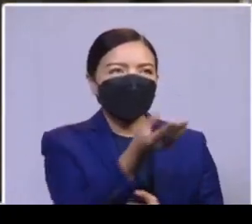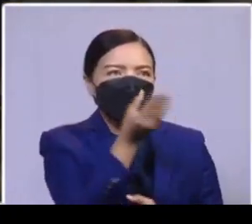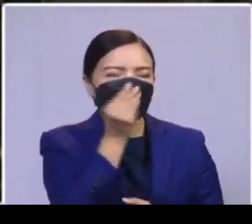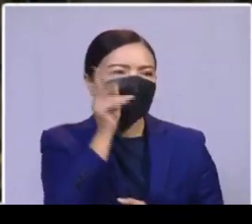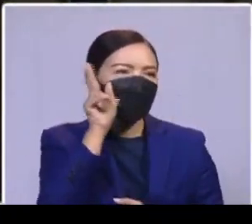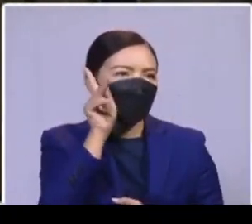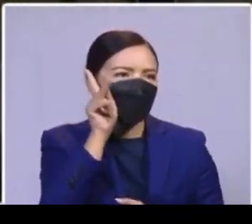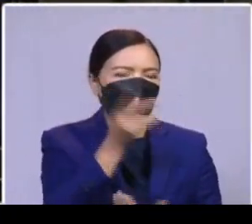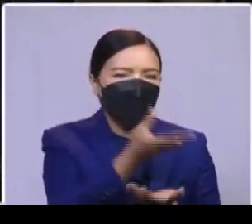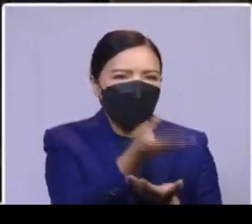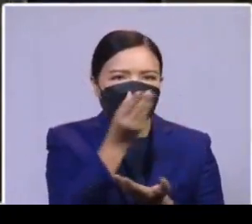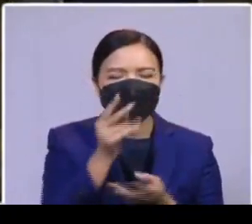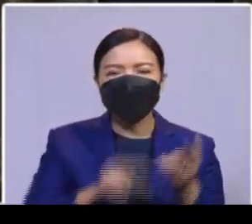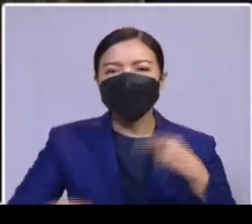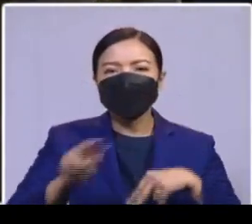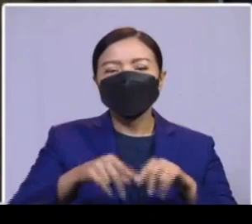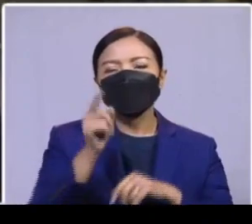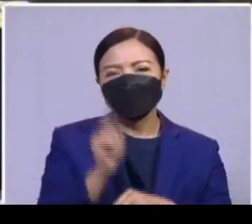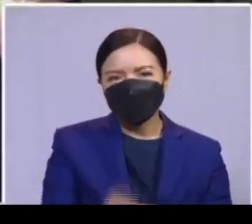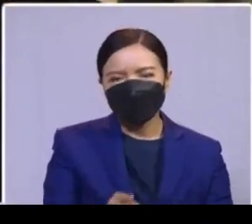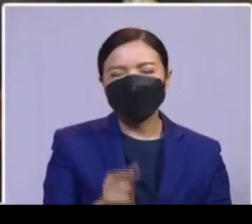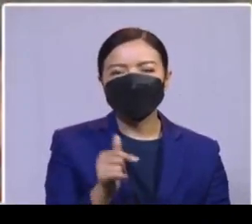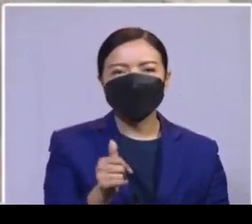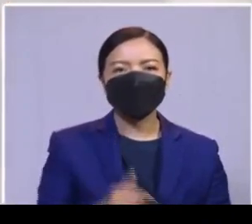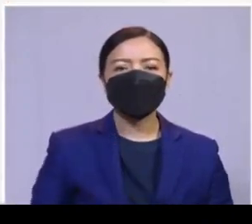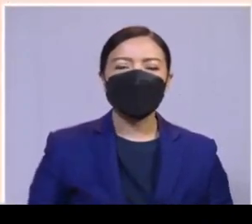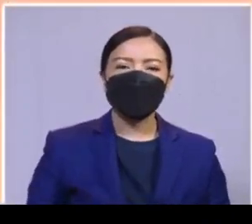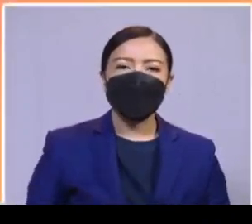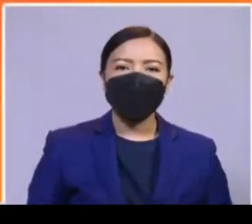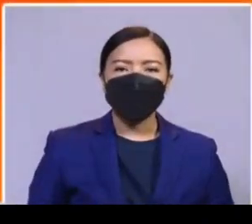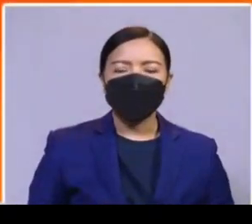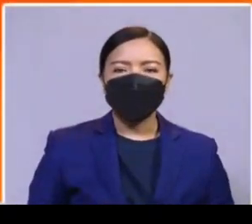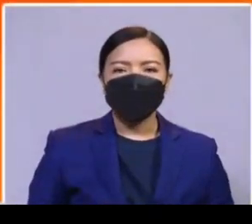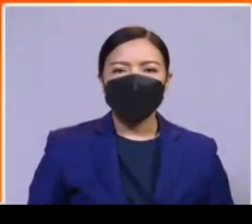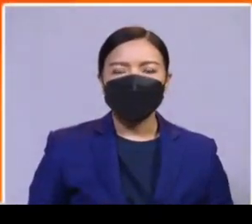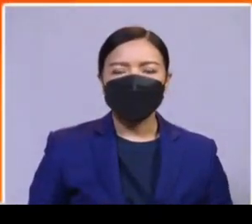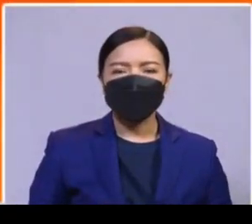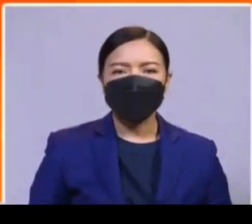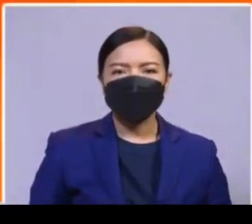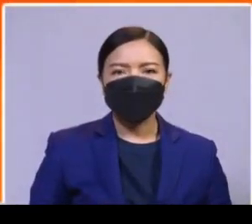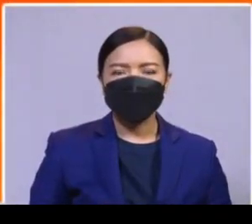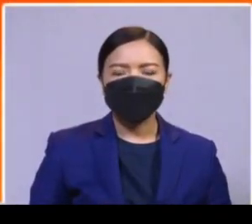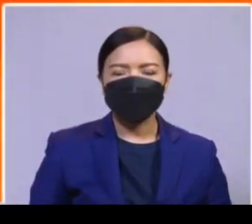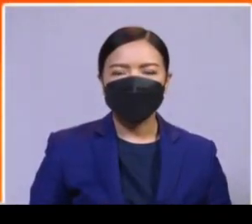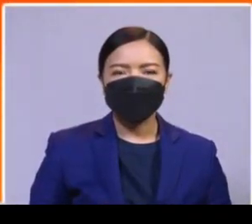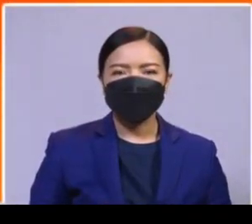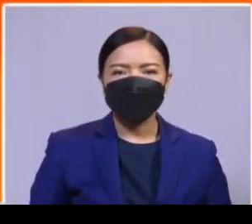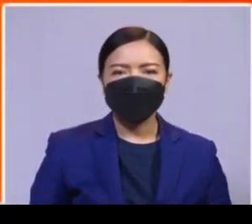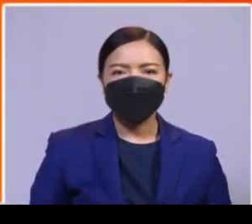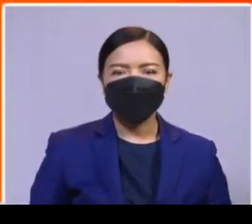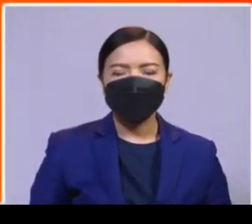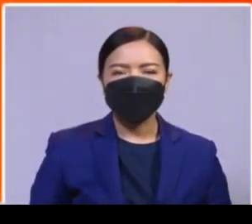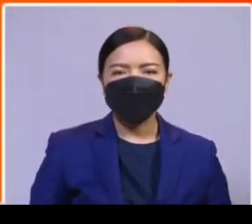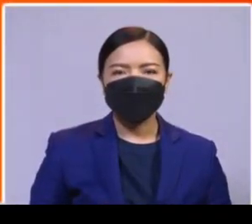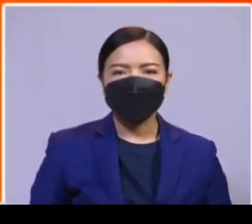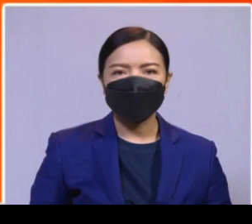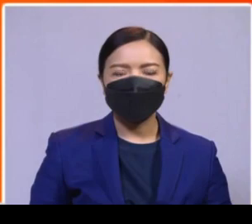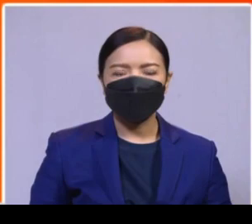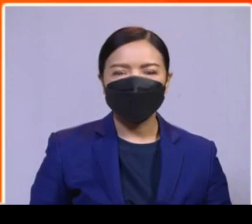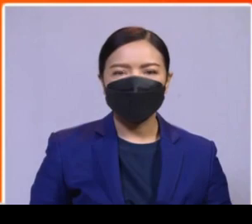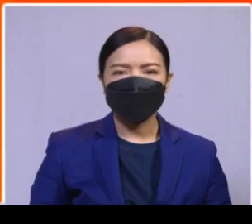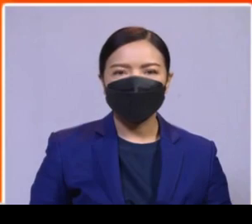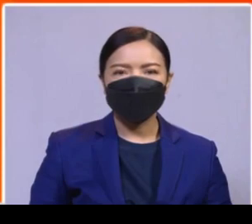ข่าวสารและตรวจสอบข้อเท็จจริงให้รอบด้าน สนับสนุนโดยกองทุนพัฒนาสื่อปลอด